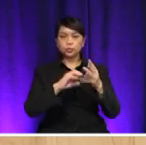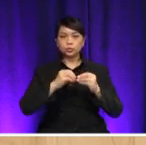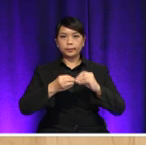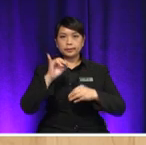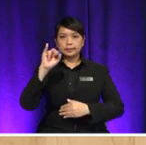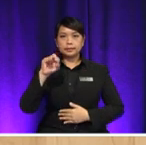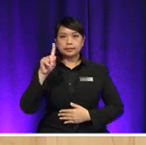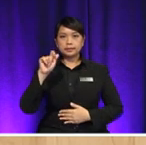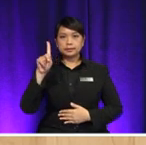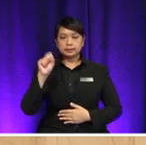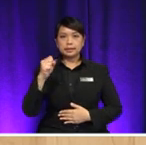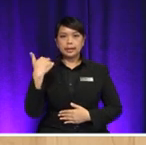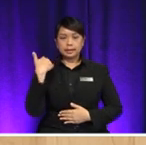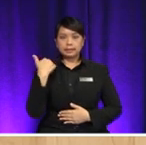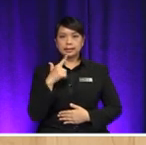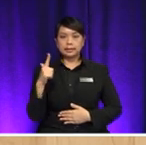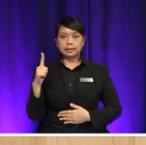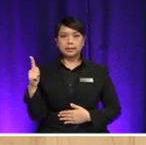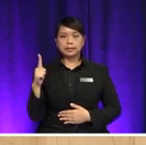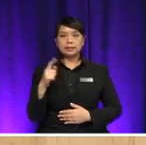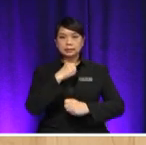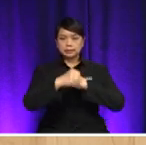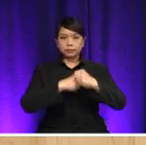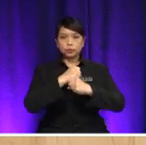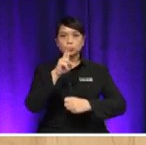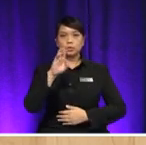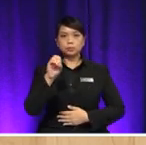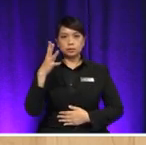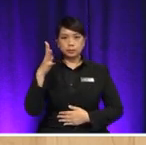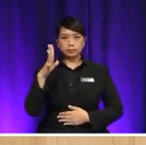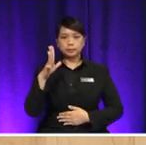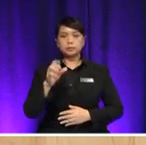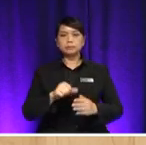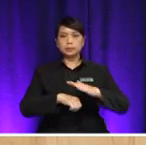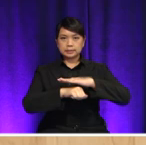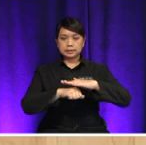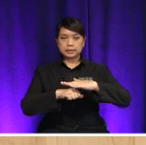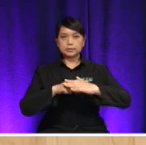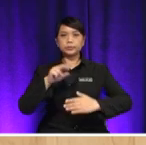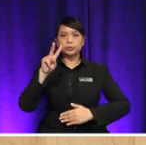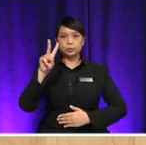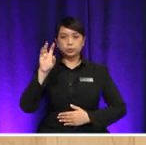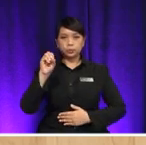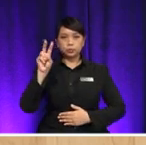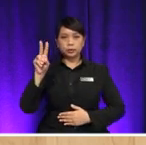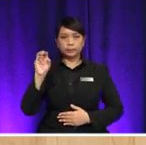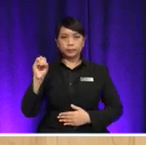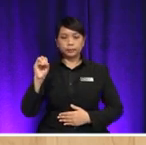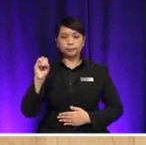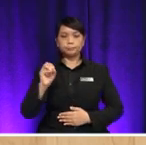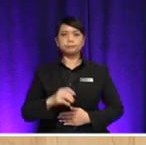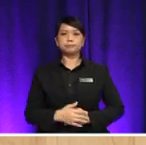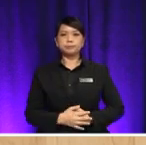index yang dinyatakan itu adalah nemu index pada tahun 2015 berasaskan tahun 2000 lah untuk